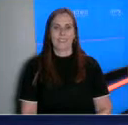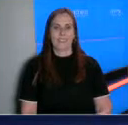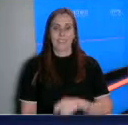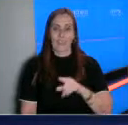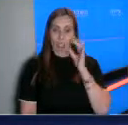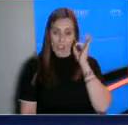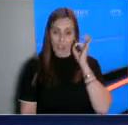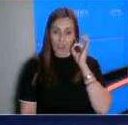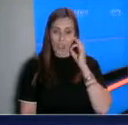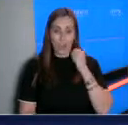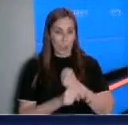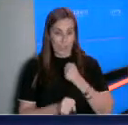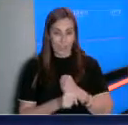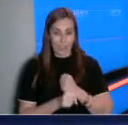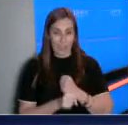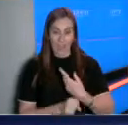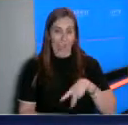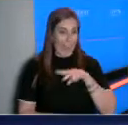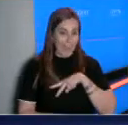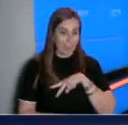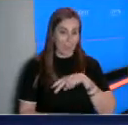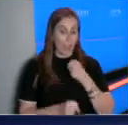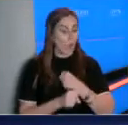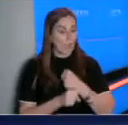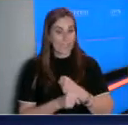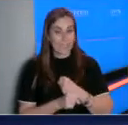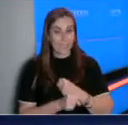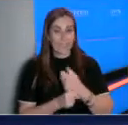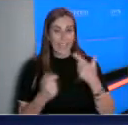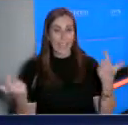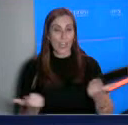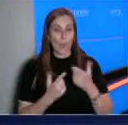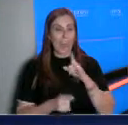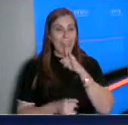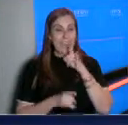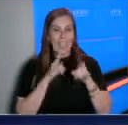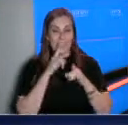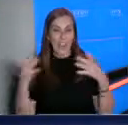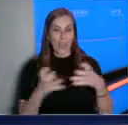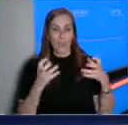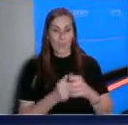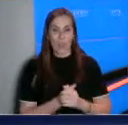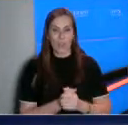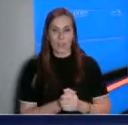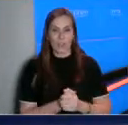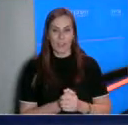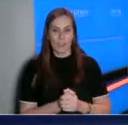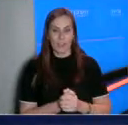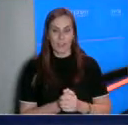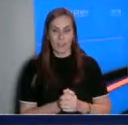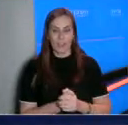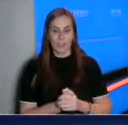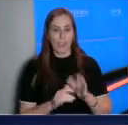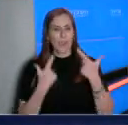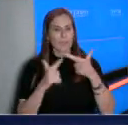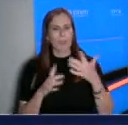היא האישה שמנחה, או אחראית, או עושה אירועי טריוויה לקבוצות. גם וגם וגם. כאילו... בואי